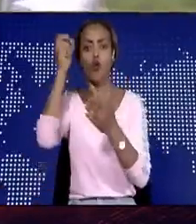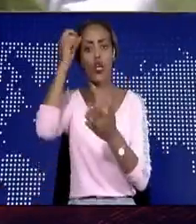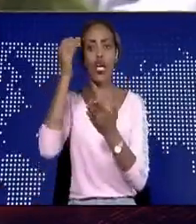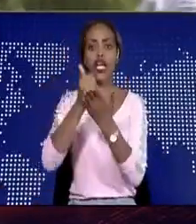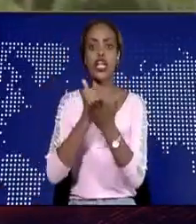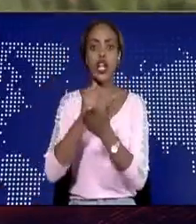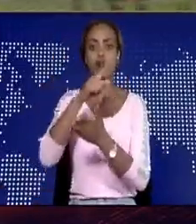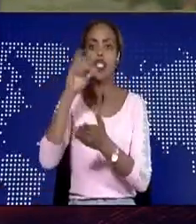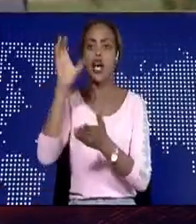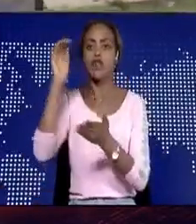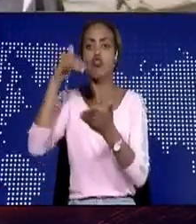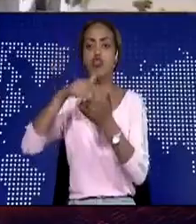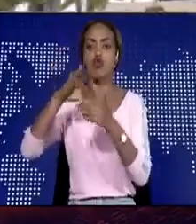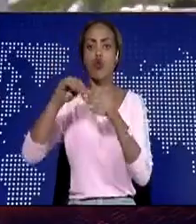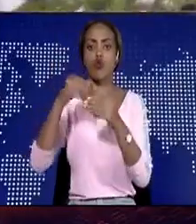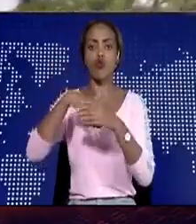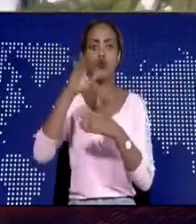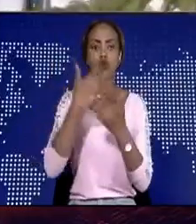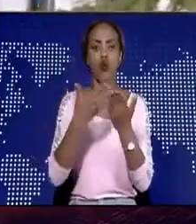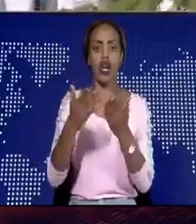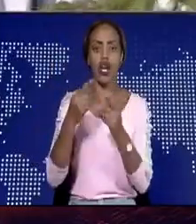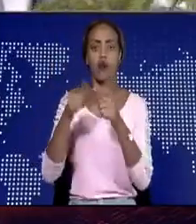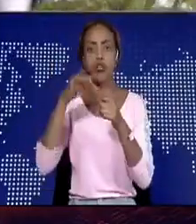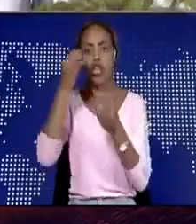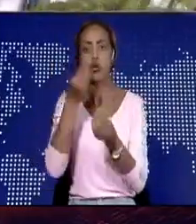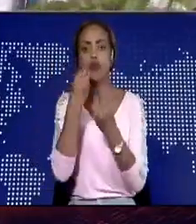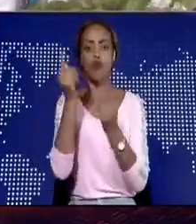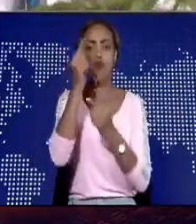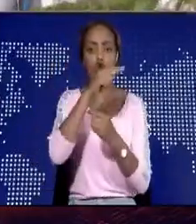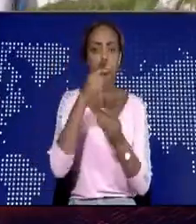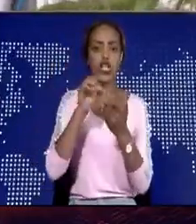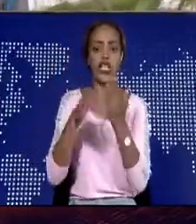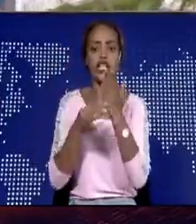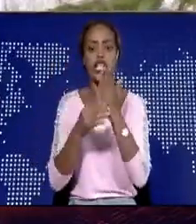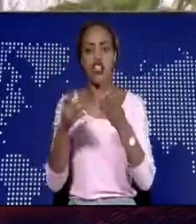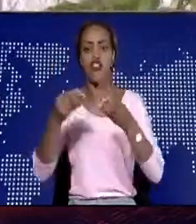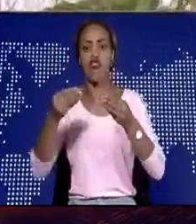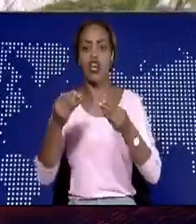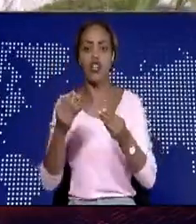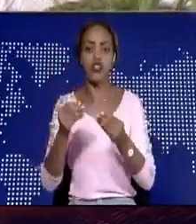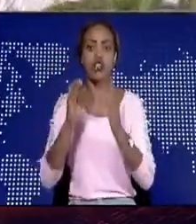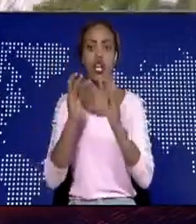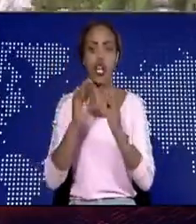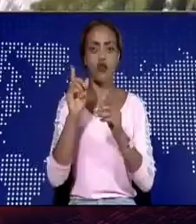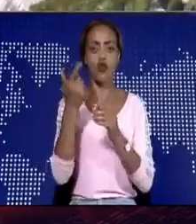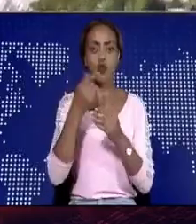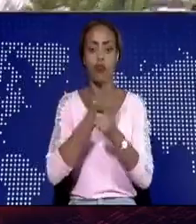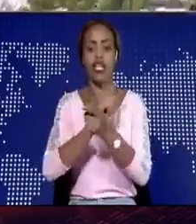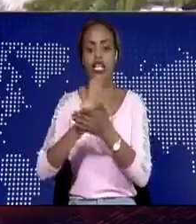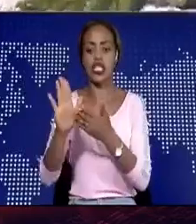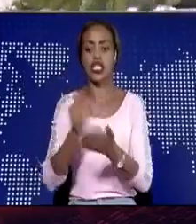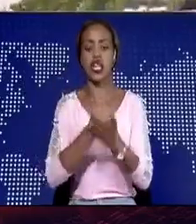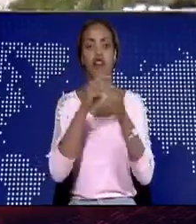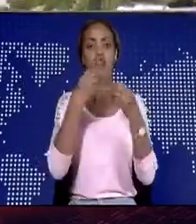شحر شواغا زغمتو بمخنات فيروس كورونا نمغبزو الاخلي زيتن فرناشن كم ون مناص هيدغاف يبالام